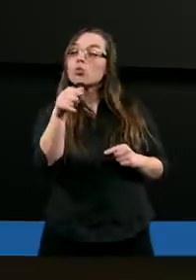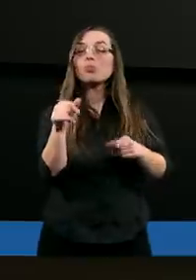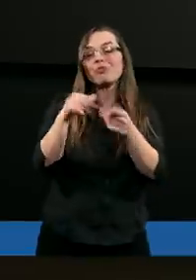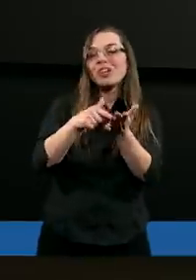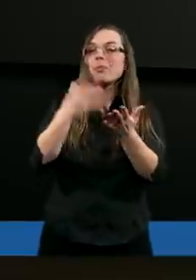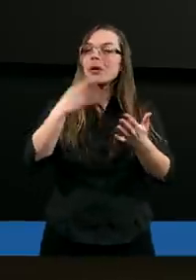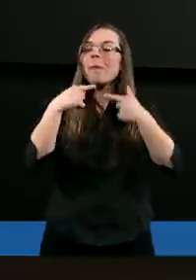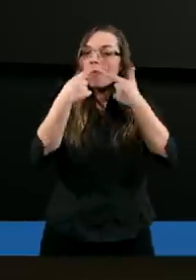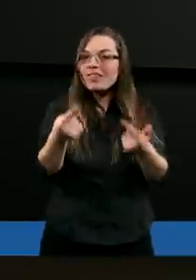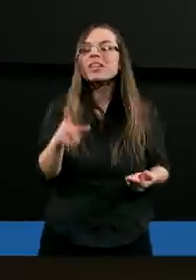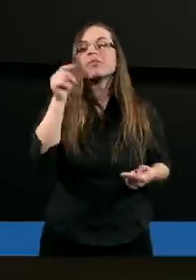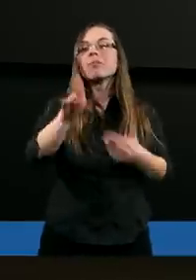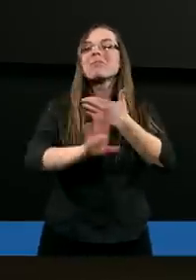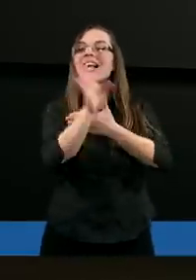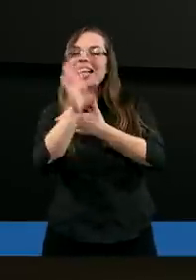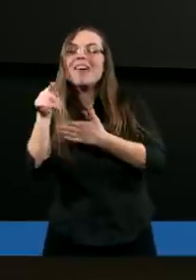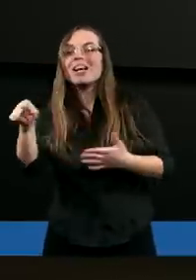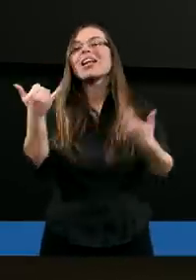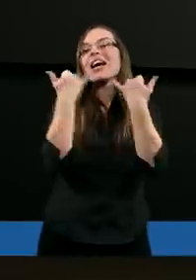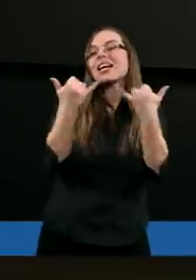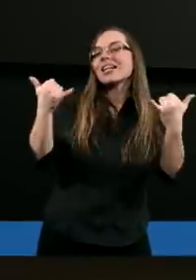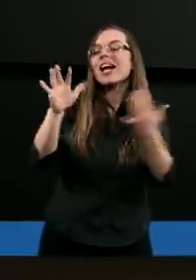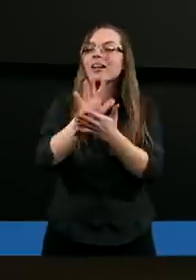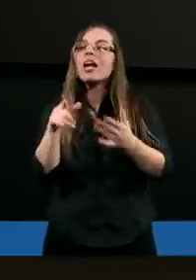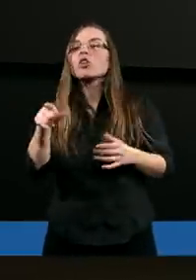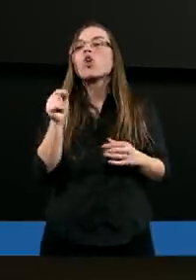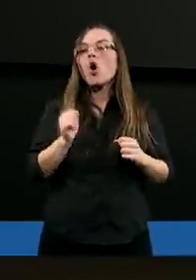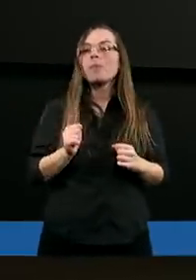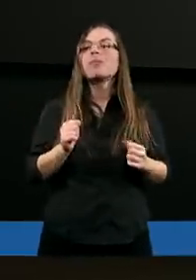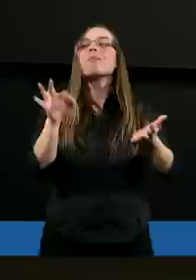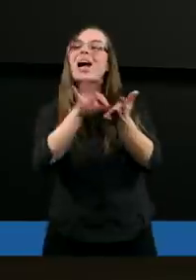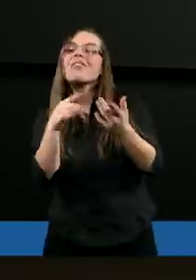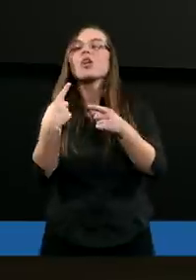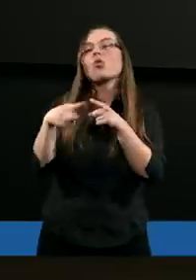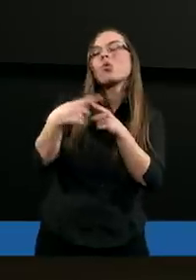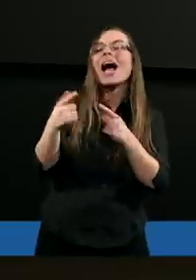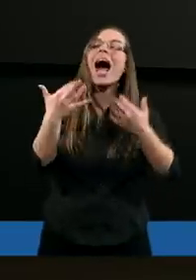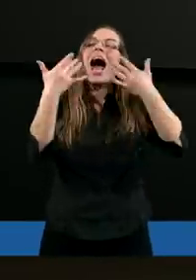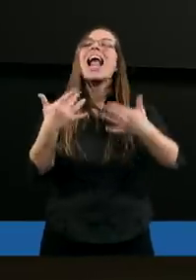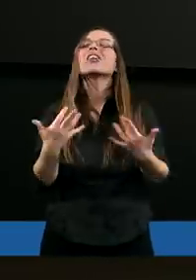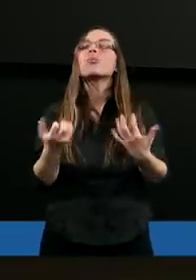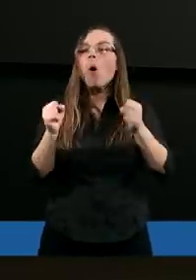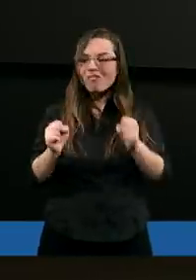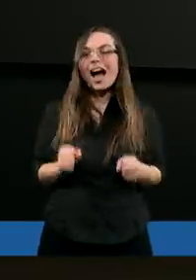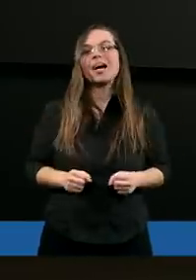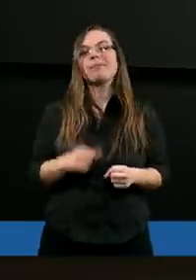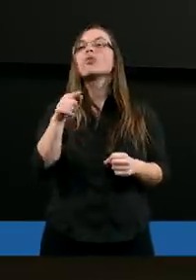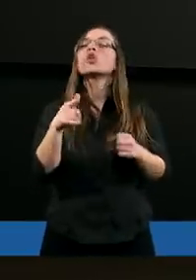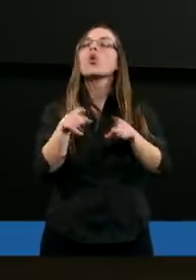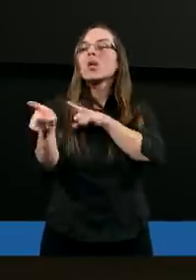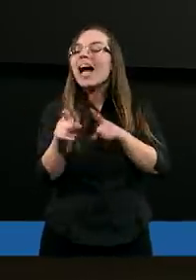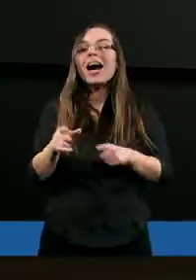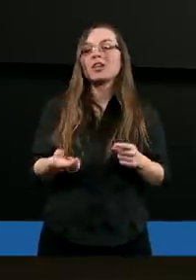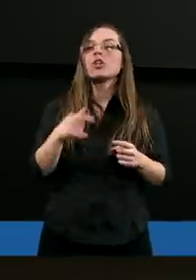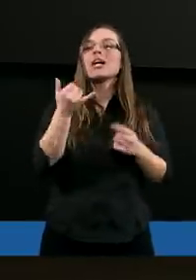które zostało wspomniane, ten inny, tak, to się odnosi do pewnej różnicy liczbowej. Czyli